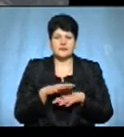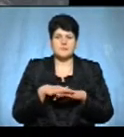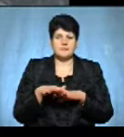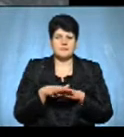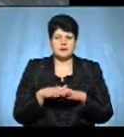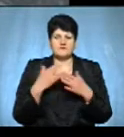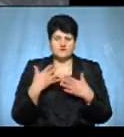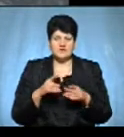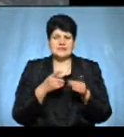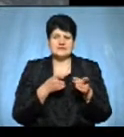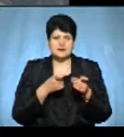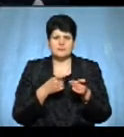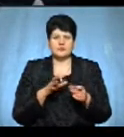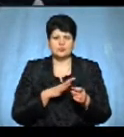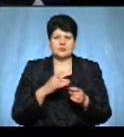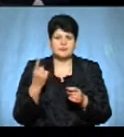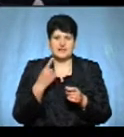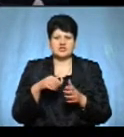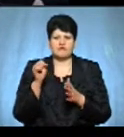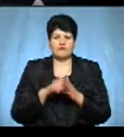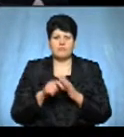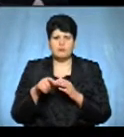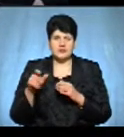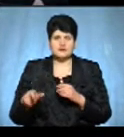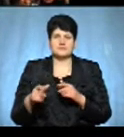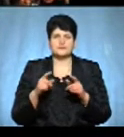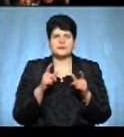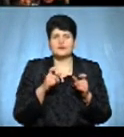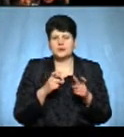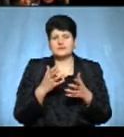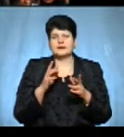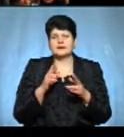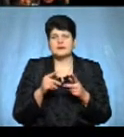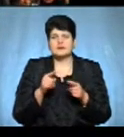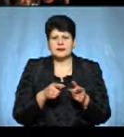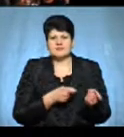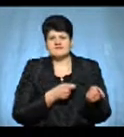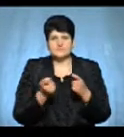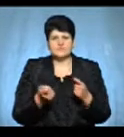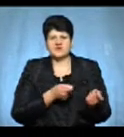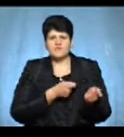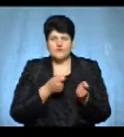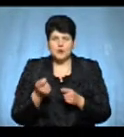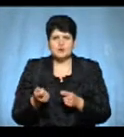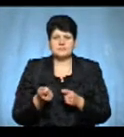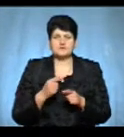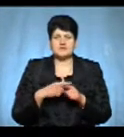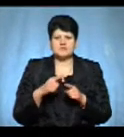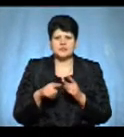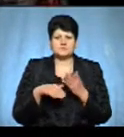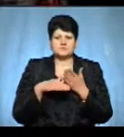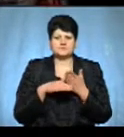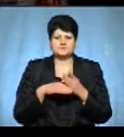вже стрільба, були перші вбиті, фотографувати, яких возять на цей,